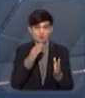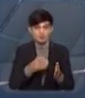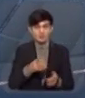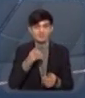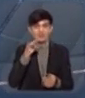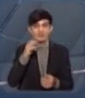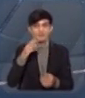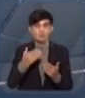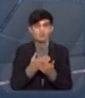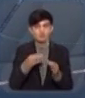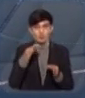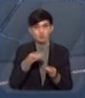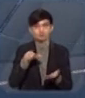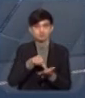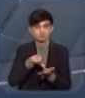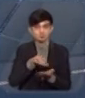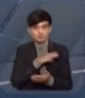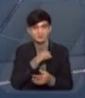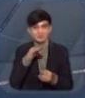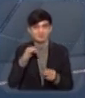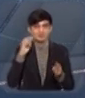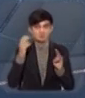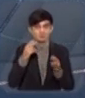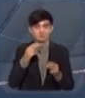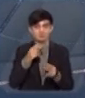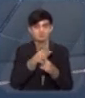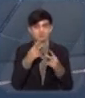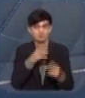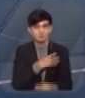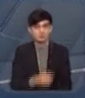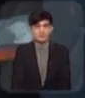Информбюро тарихында қал жобасына қатысып үздіктердің қатарынан көрінді.